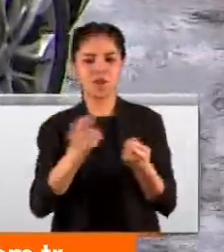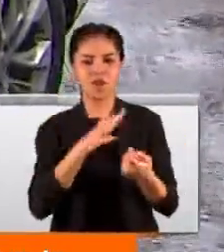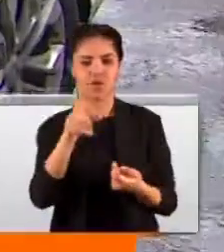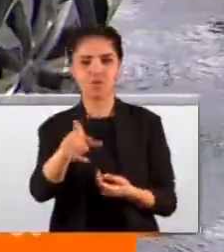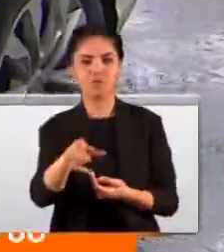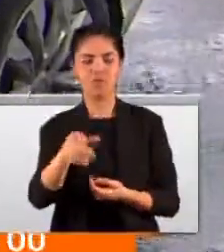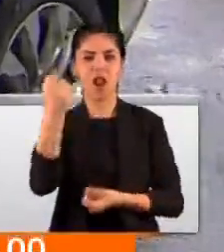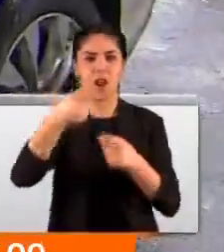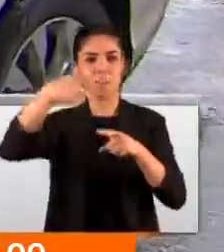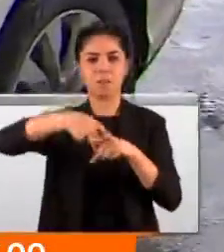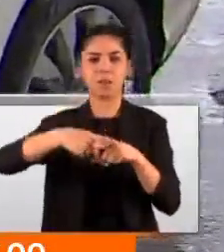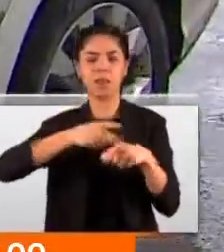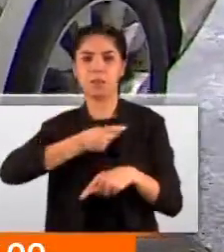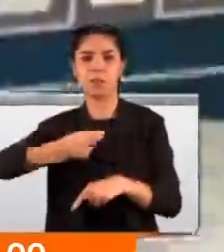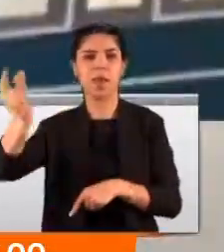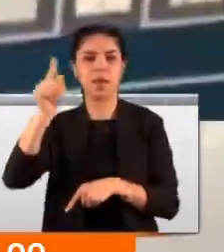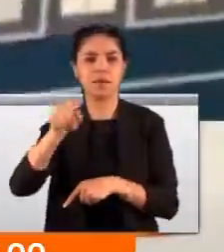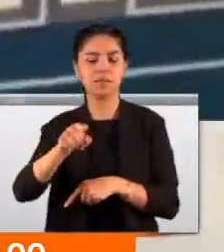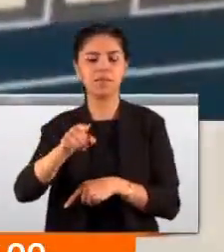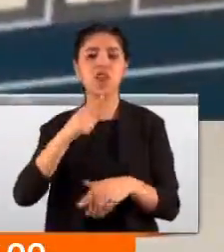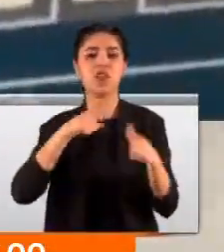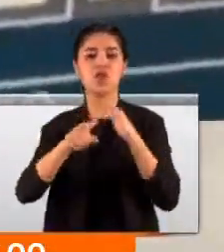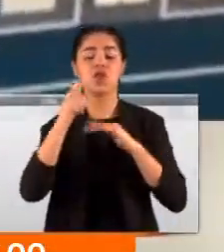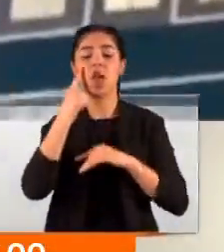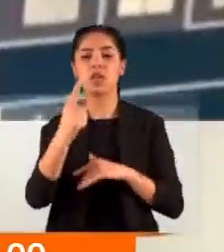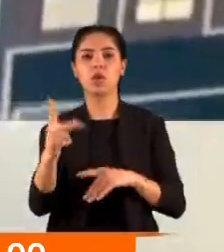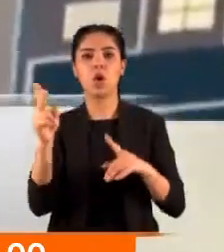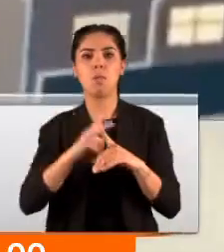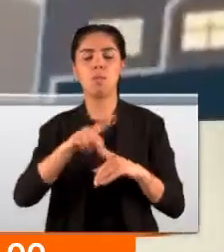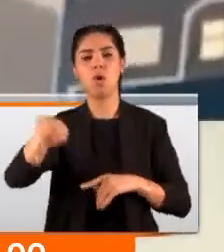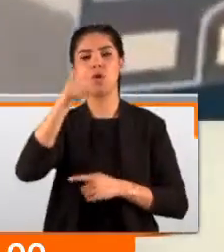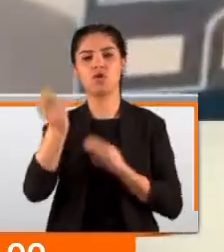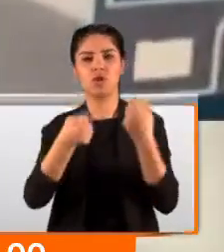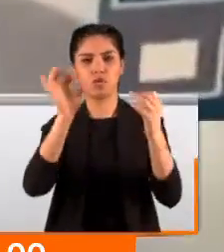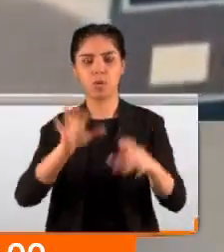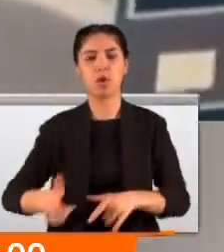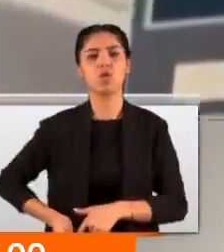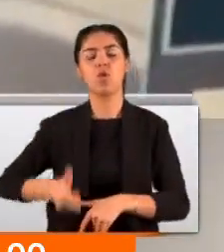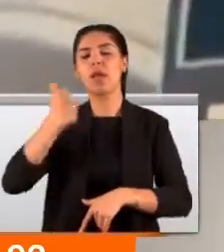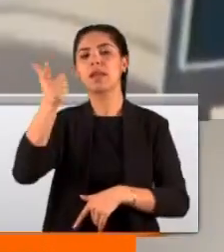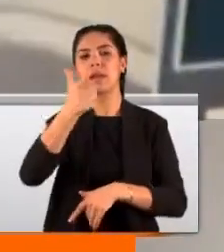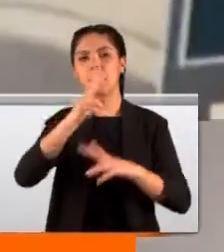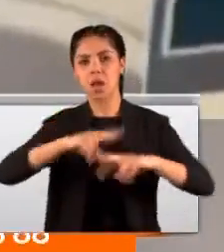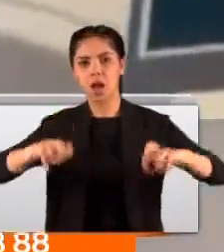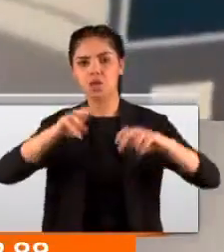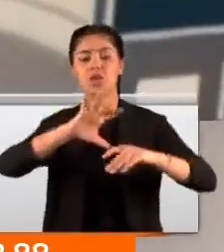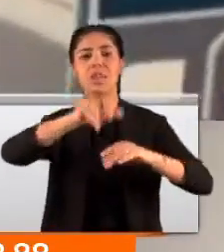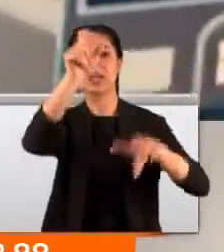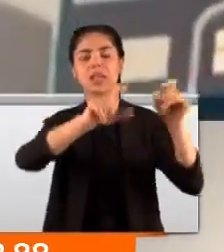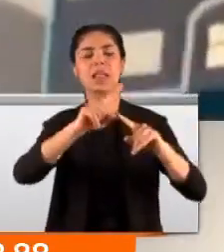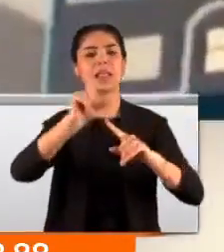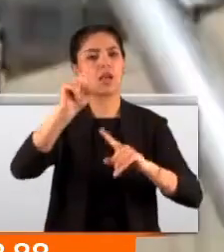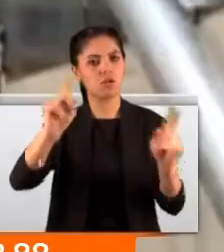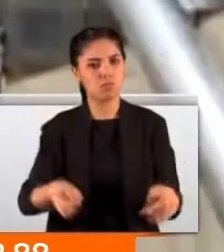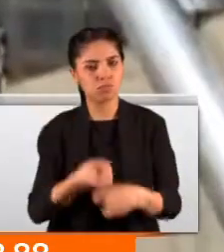bindi, gaza basarak kayıplara karıştı. Artan şikayetler üzerine polis harekete geçti. Güvenlik kameraları incelendi, hırsızların kimliği